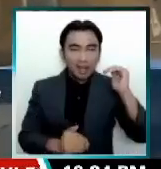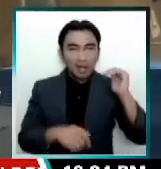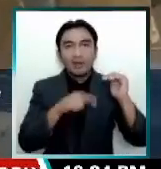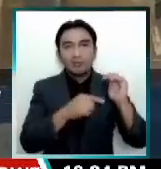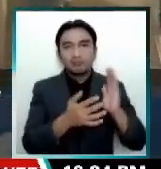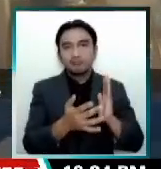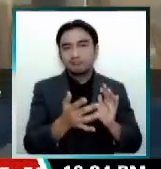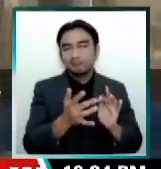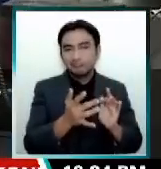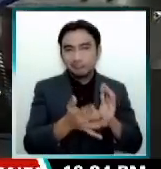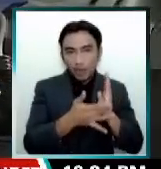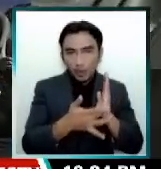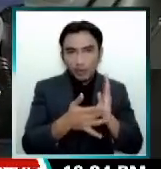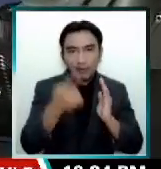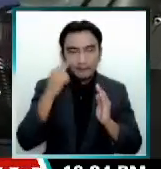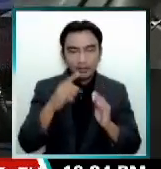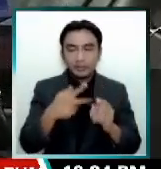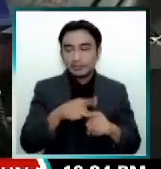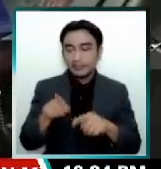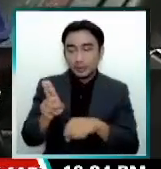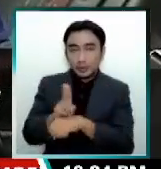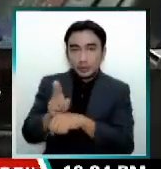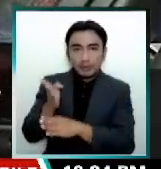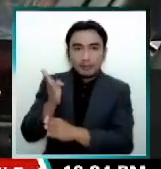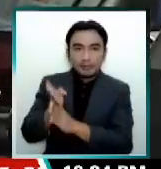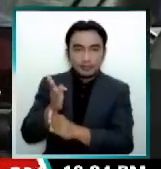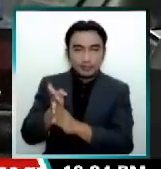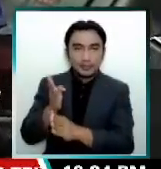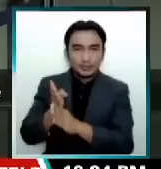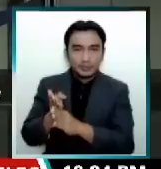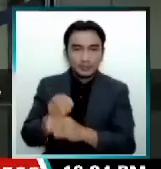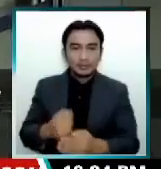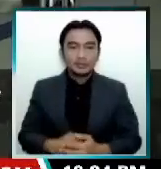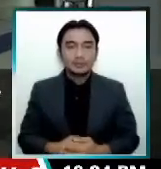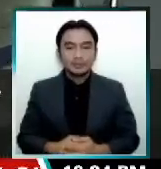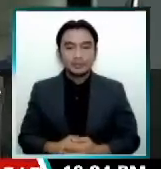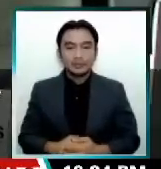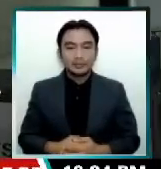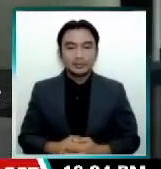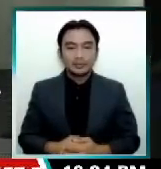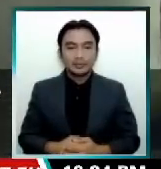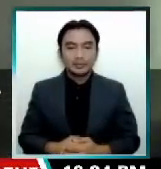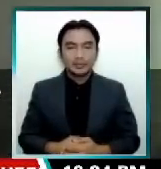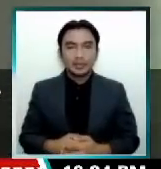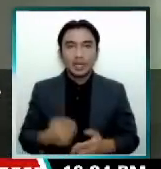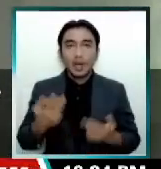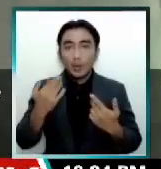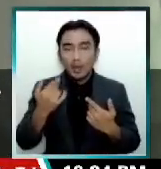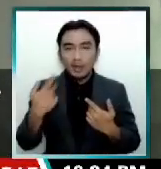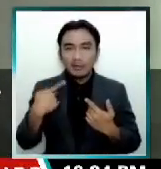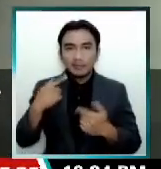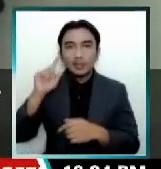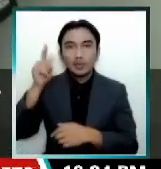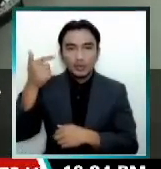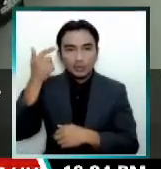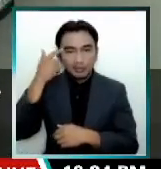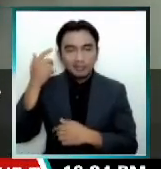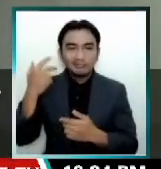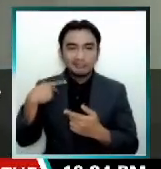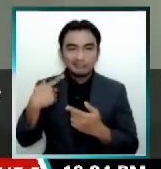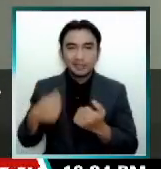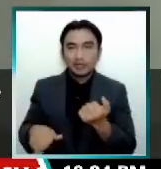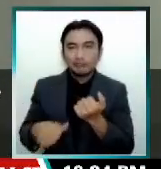nakalaan para sa mga bus na hindi raw heavily subsidized o discounted. Subsidized kasi ng gobyerno ang mga beep card ng tren.